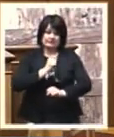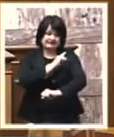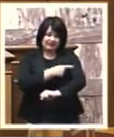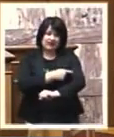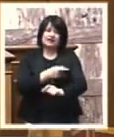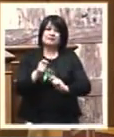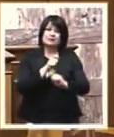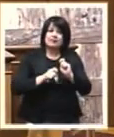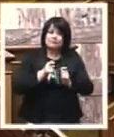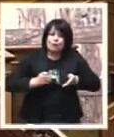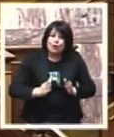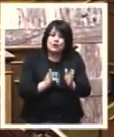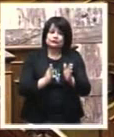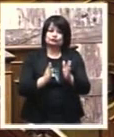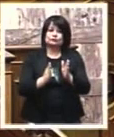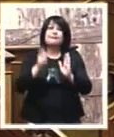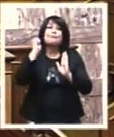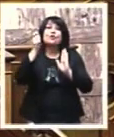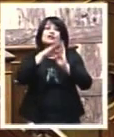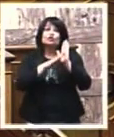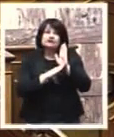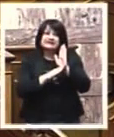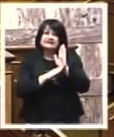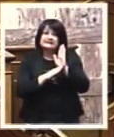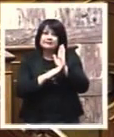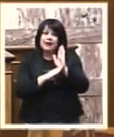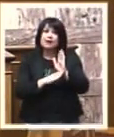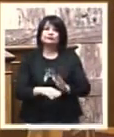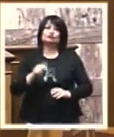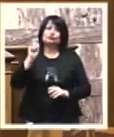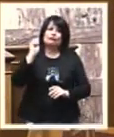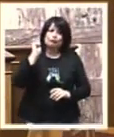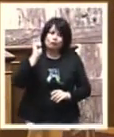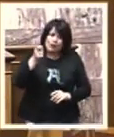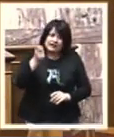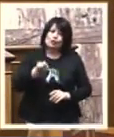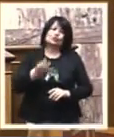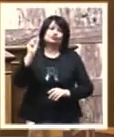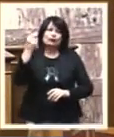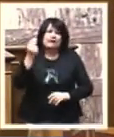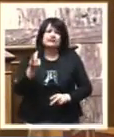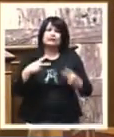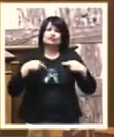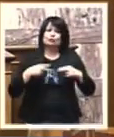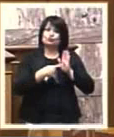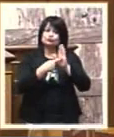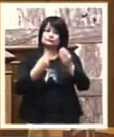να δημιουργήσουμε το πολιτικό σύστημα αλλά και τον πολιτικό πολιτισμό που αναδεικνύει ό,τι καλύτερο